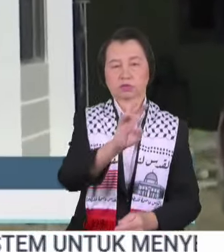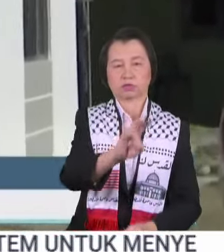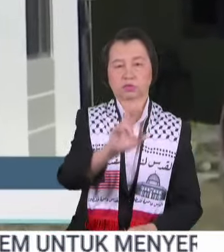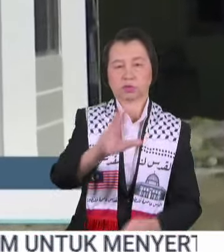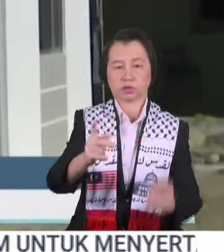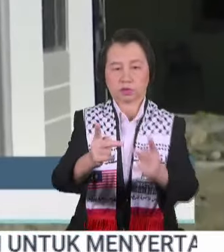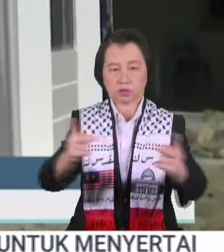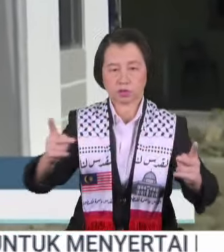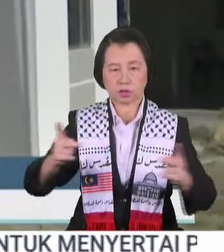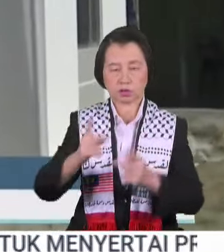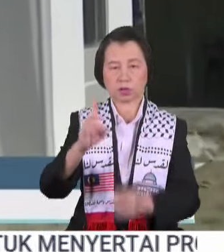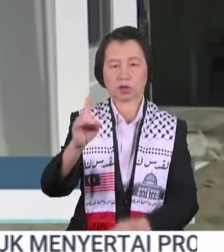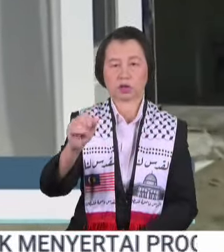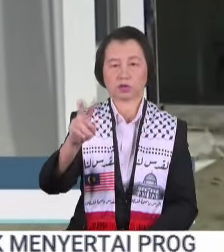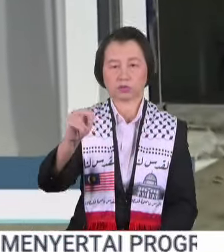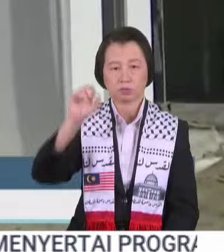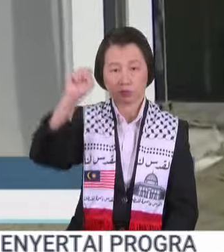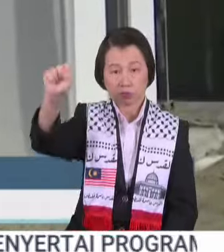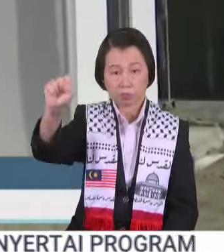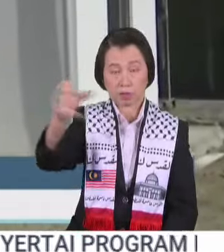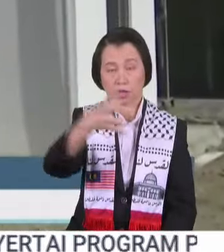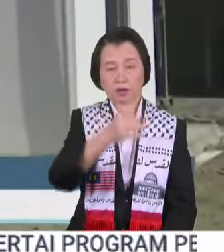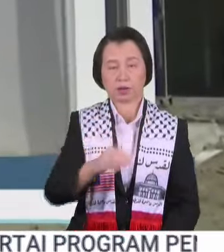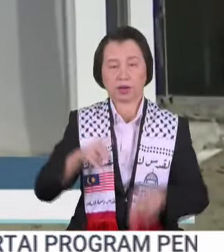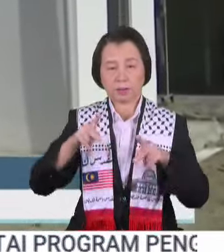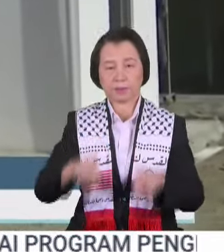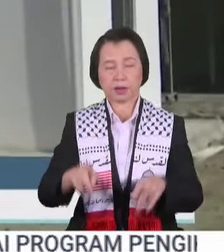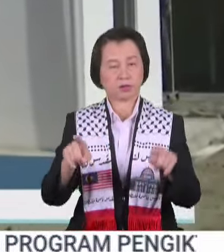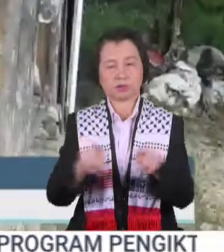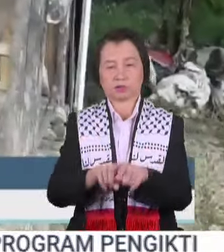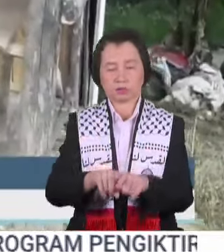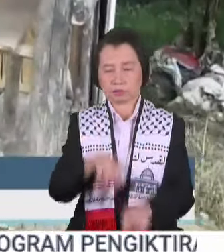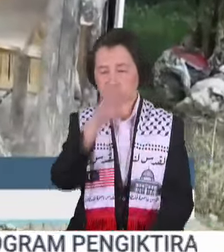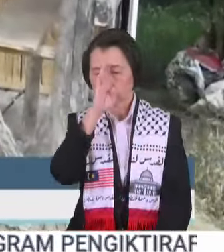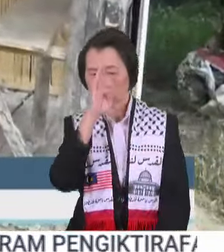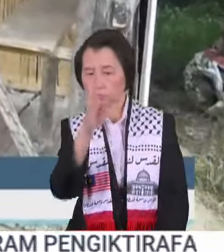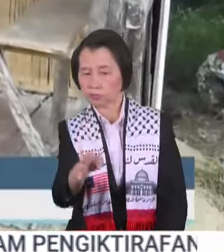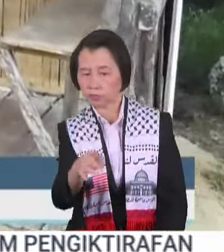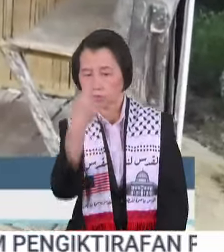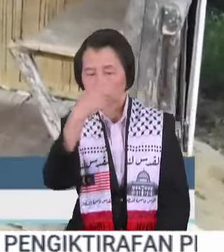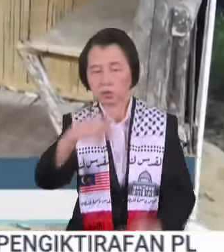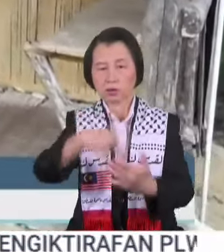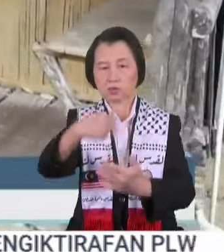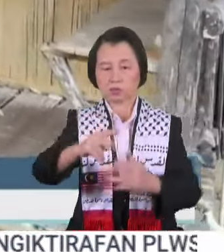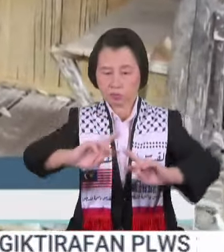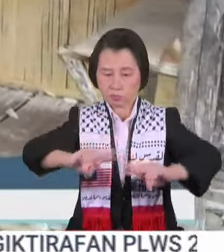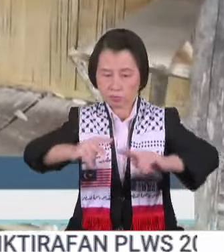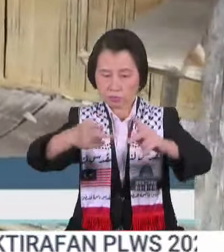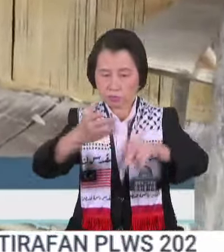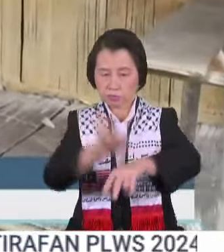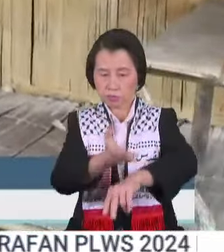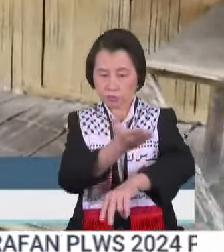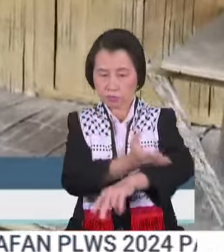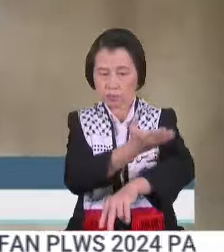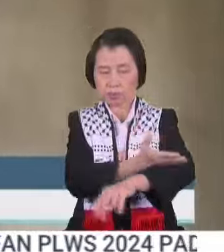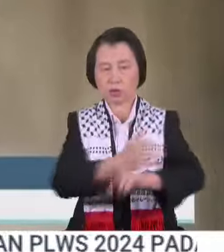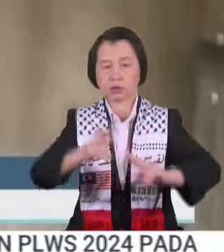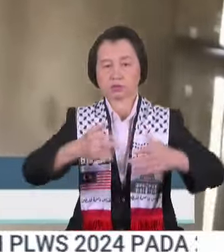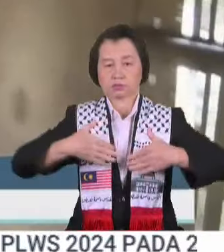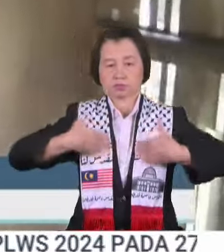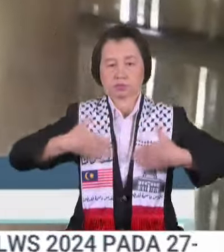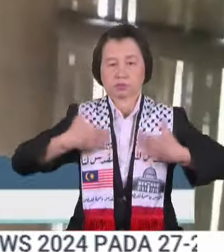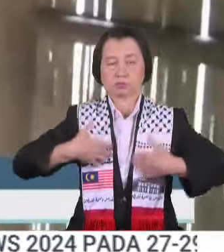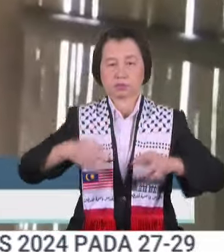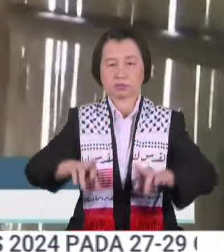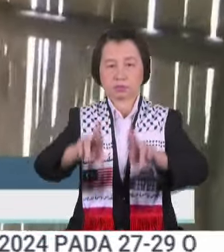73 kawasan DUN di Sabah. Selain itu, pihaknya juga terus memberi fokus kepada program pembangunan untuk meningkatkan